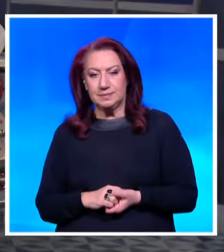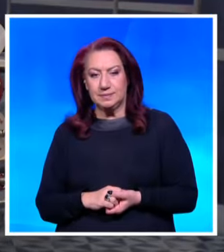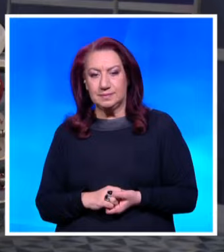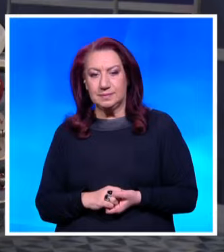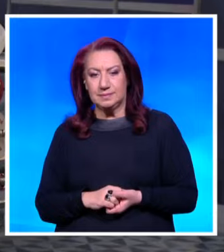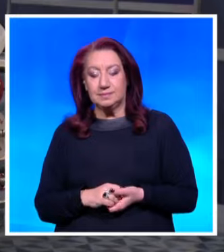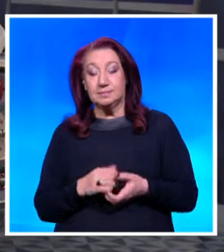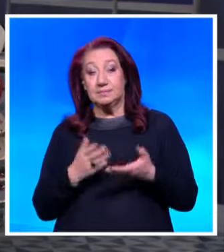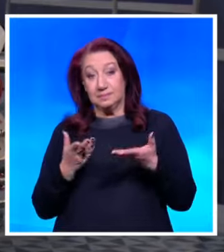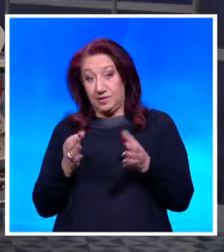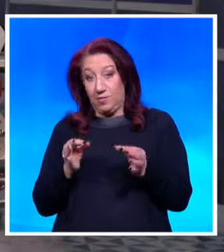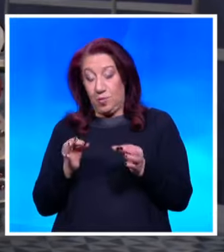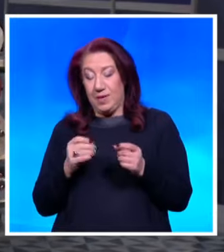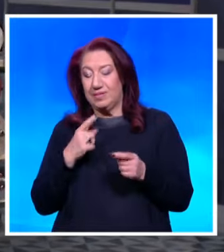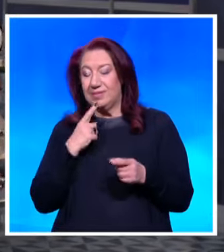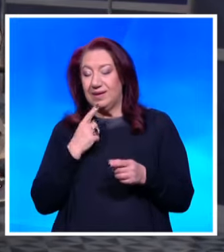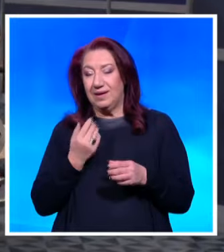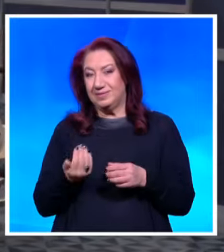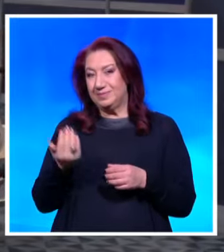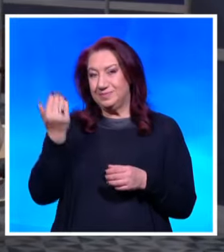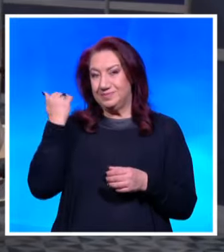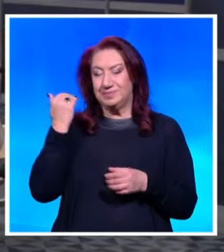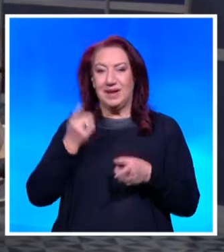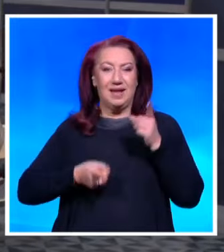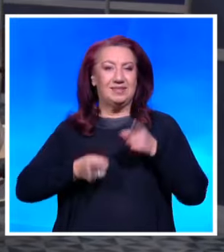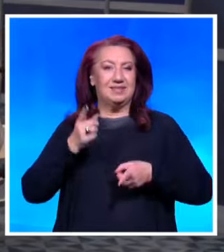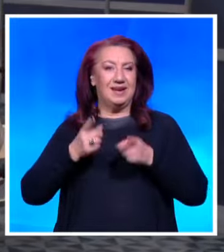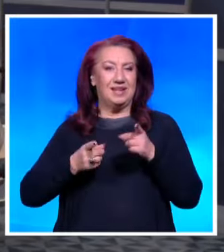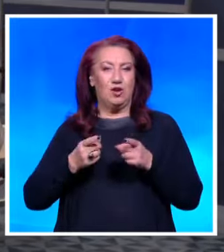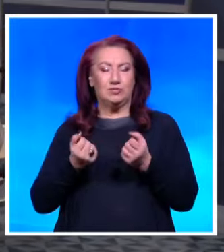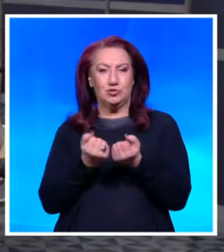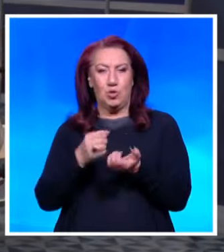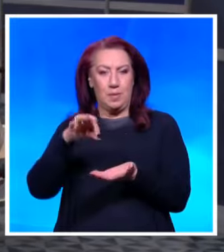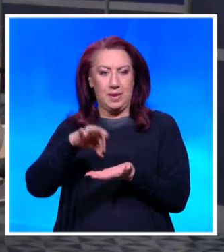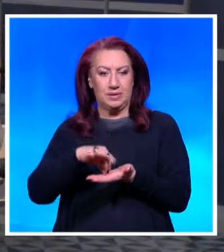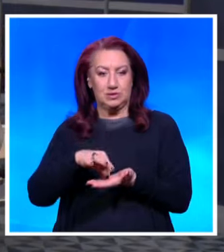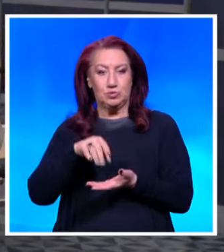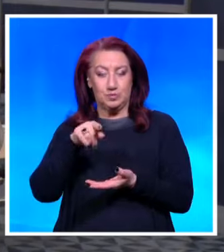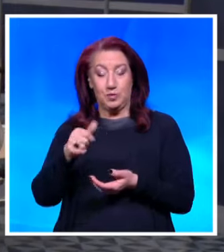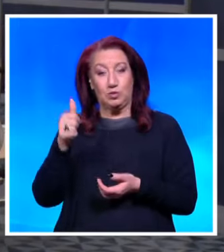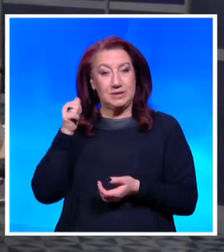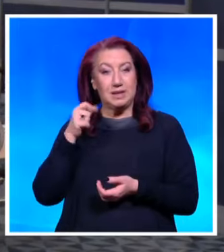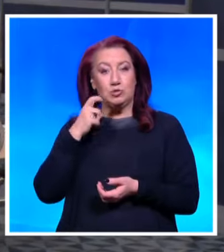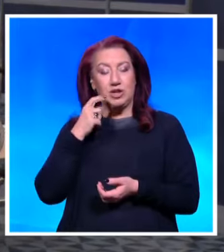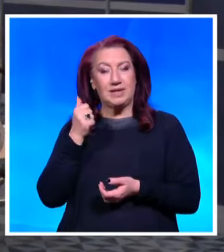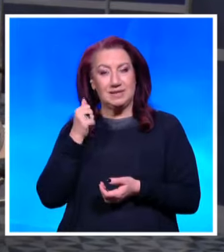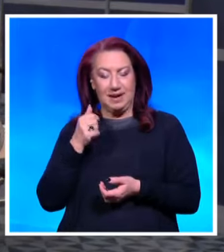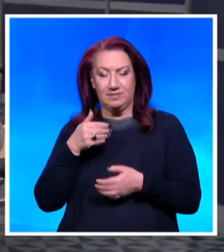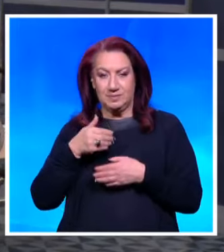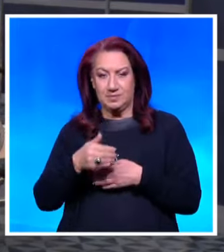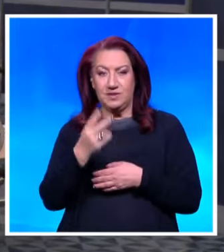Аз самият пък се намирам зад тренировъчния подиум, зад мен е на Божидар Андреев, който след броени минути от 20 часа пряко в ефира на ринки онлайн на